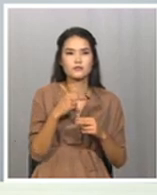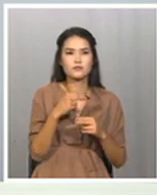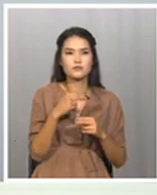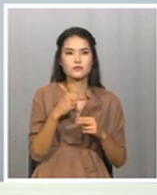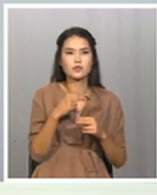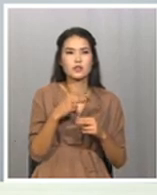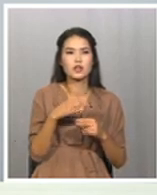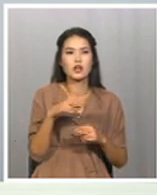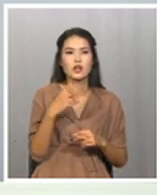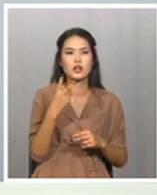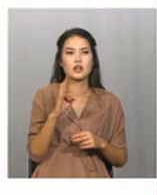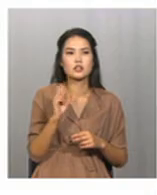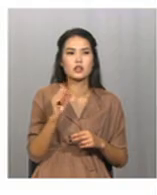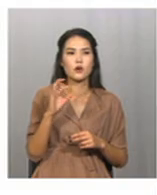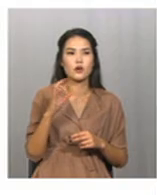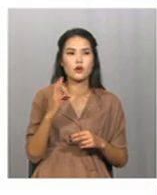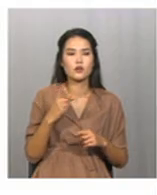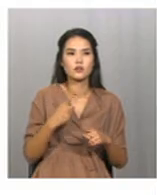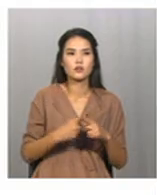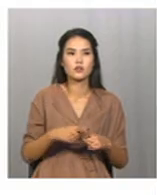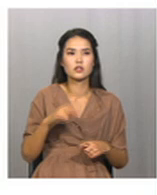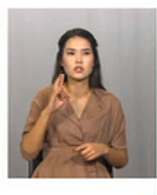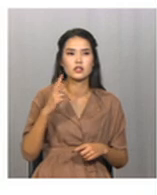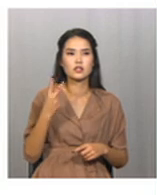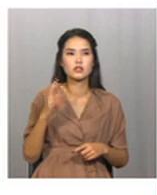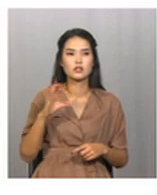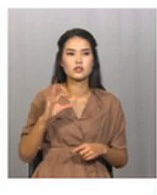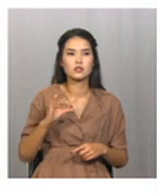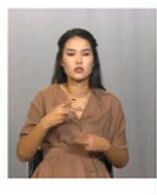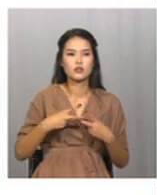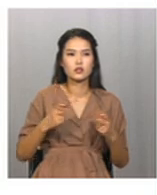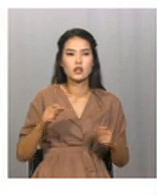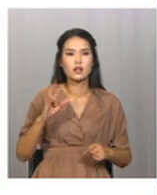аударайық. Натрий гидроксиді сұйылтылған